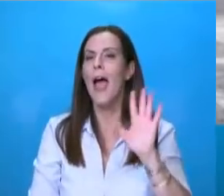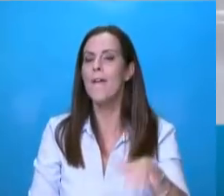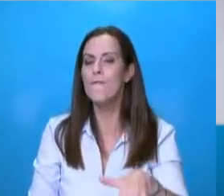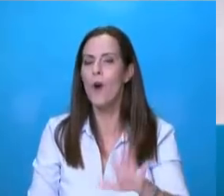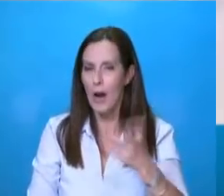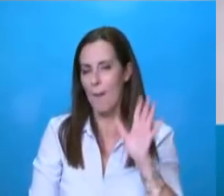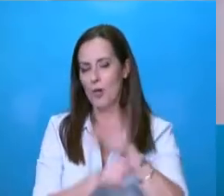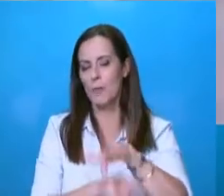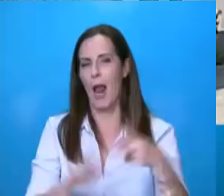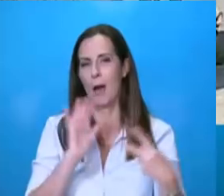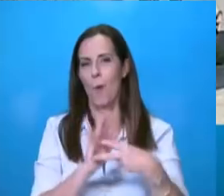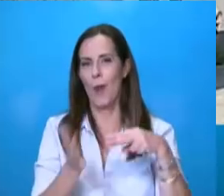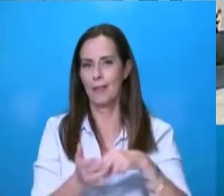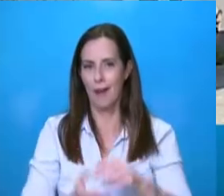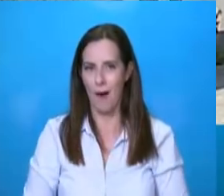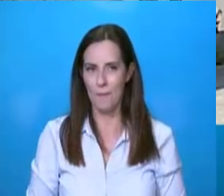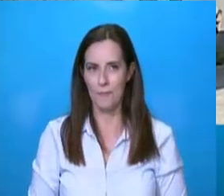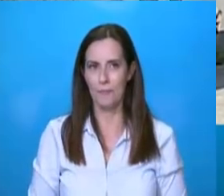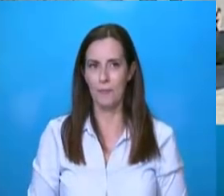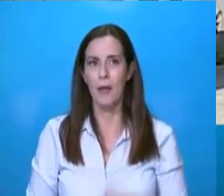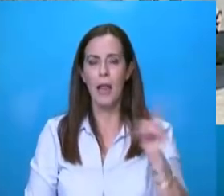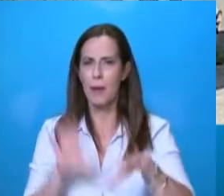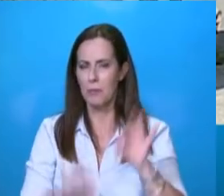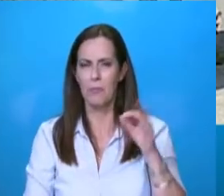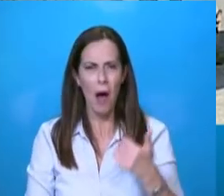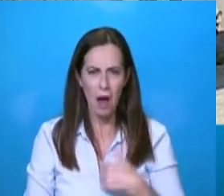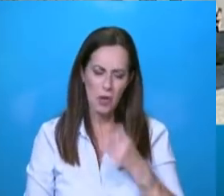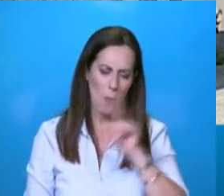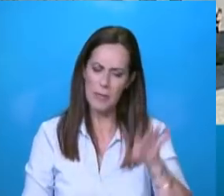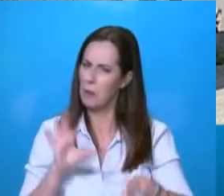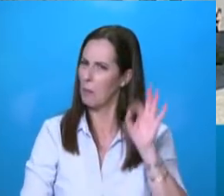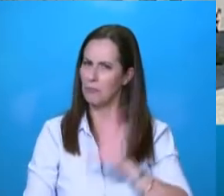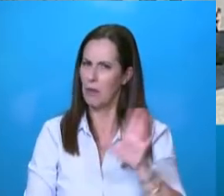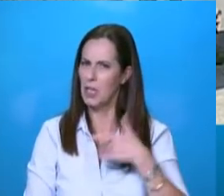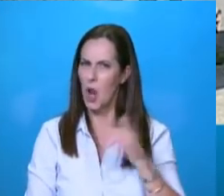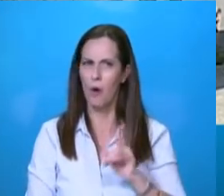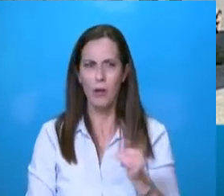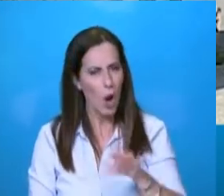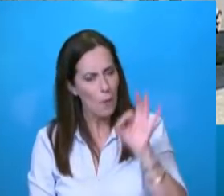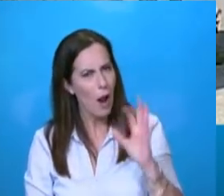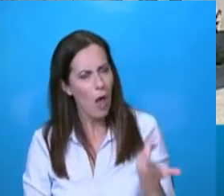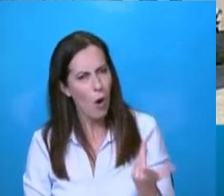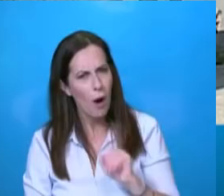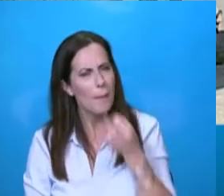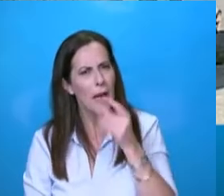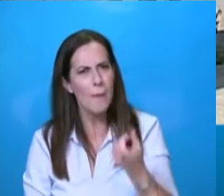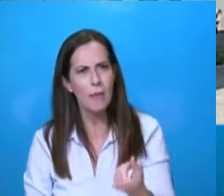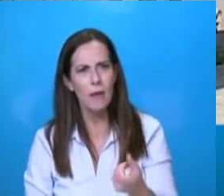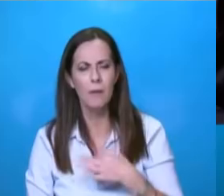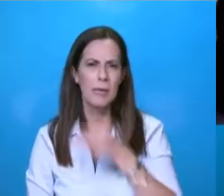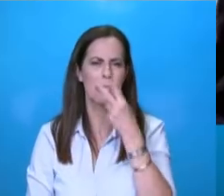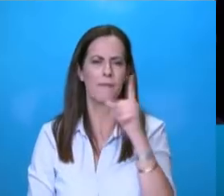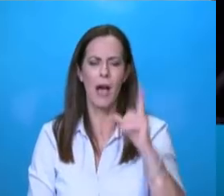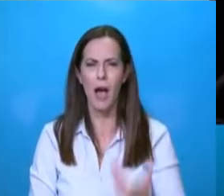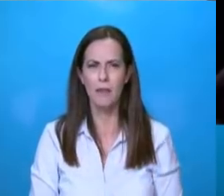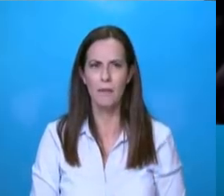לא, בפוליטיקה. למי אתה מצביע? אני לא מצביע. אתה לא מצביע? לא. בן כמה אתה?